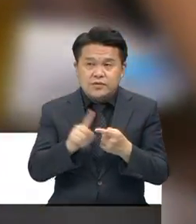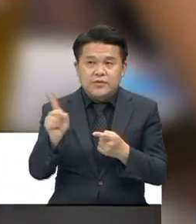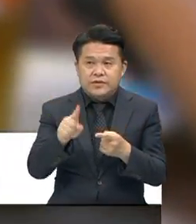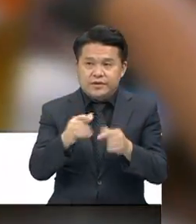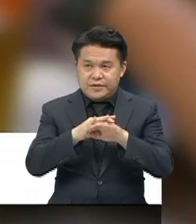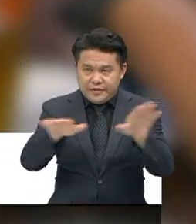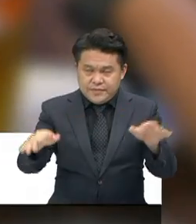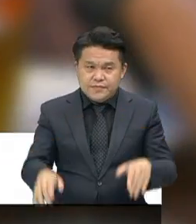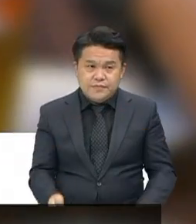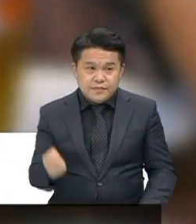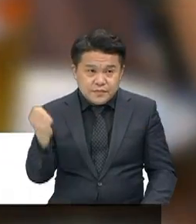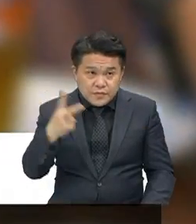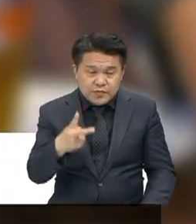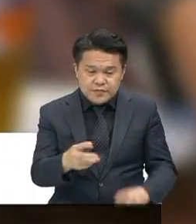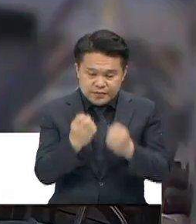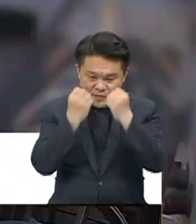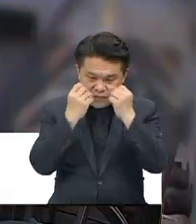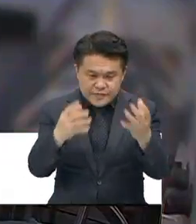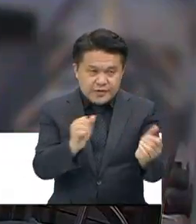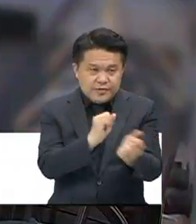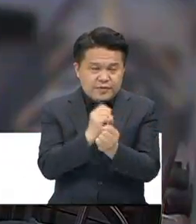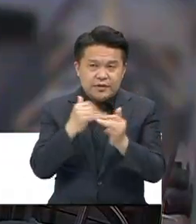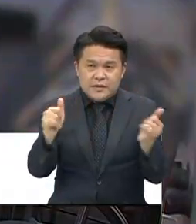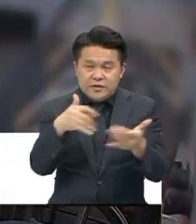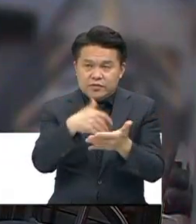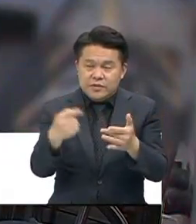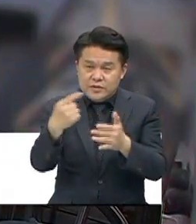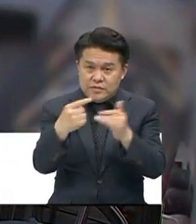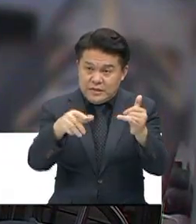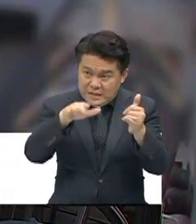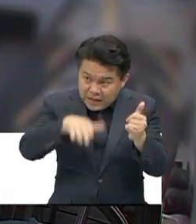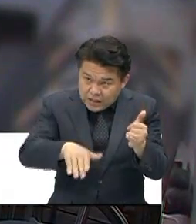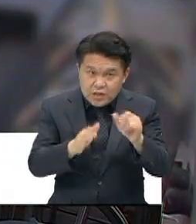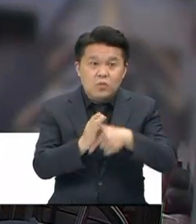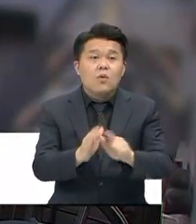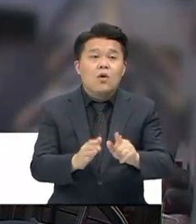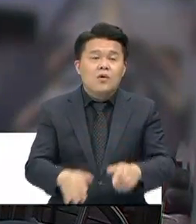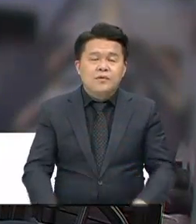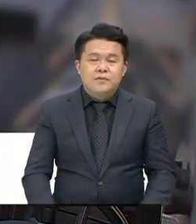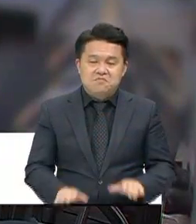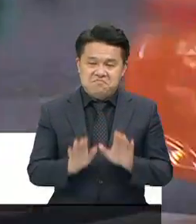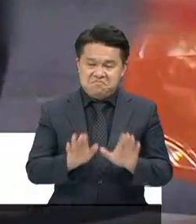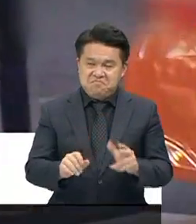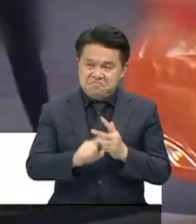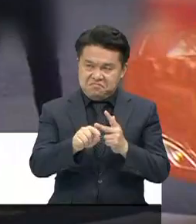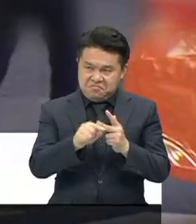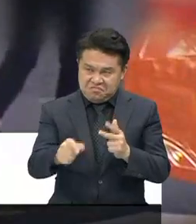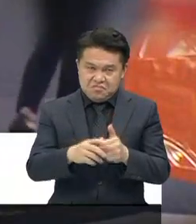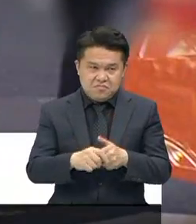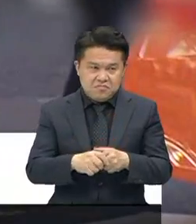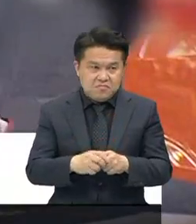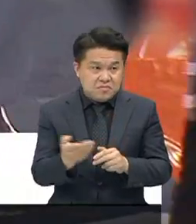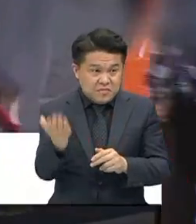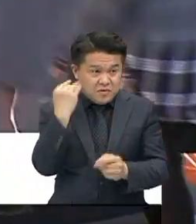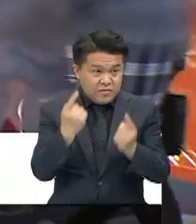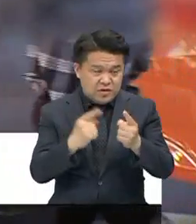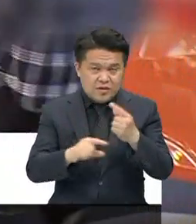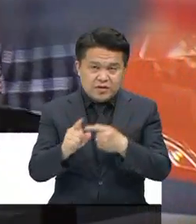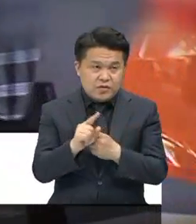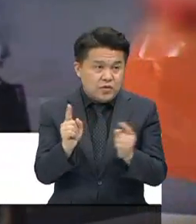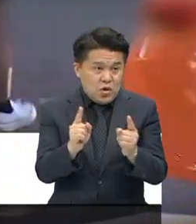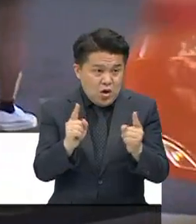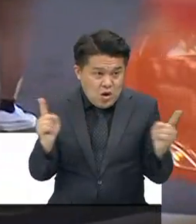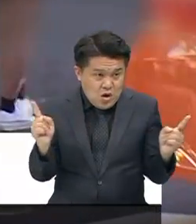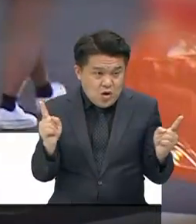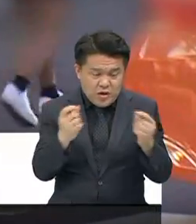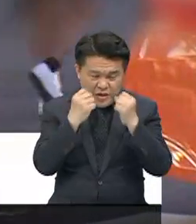나아가 방역당국은 신규 확진자 수가 1,000명 이하로 통제될 경우 오는 7월부터는 종전보다 완화된